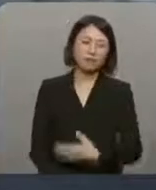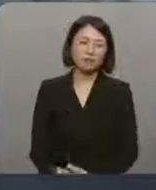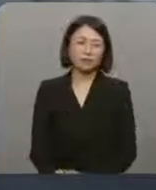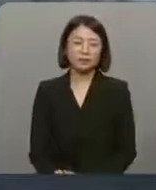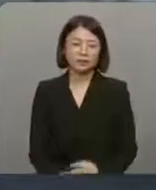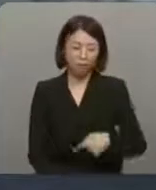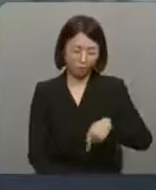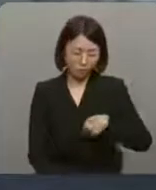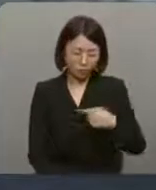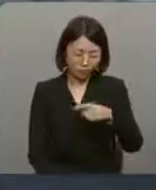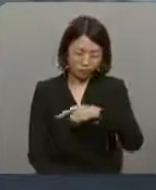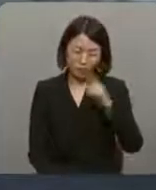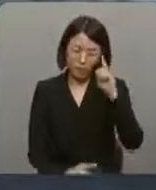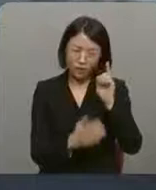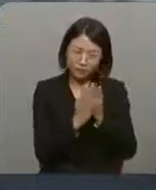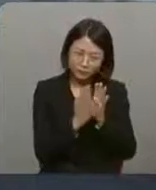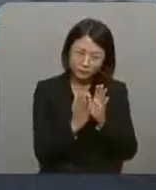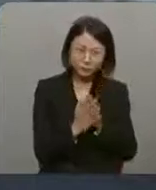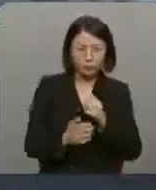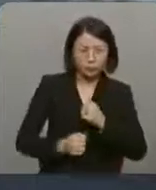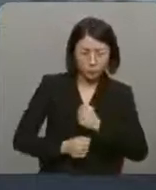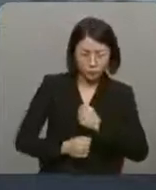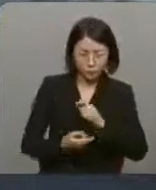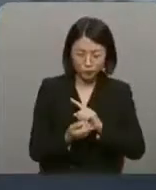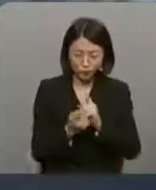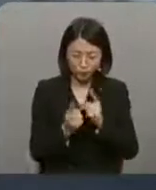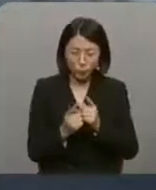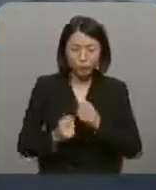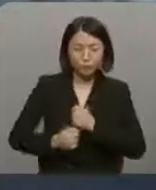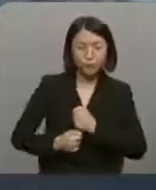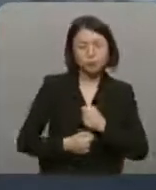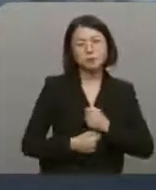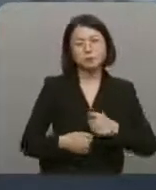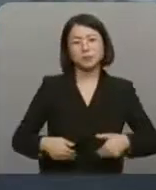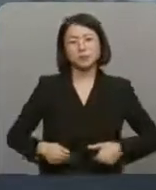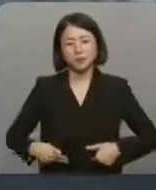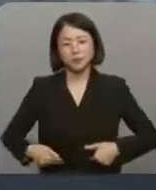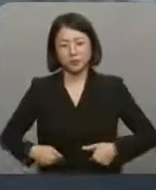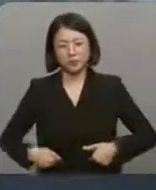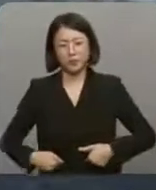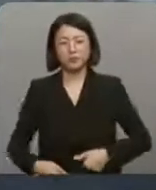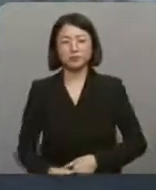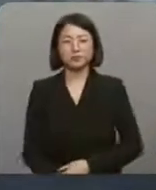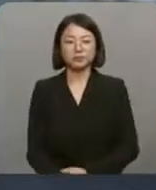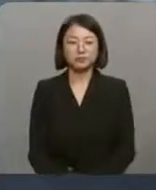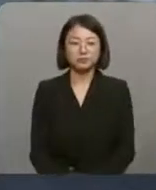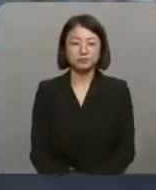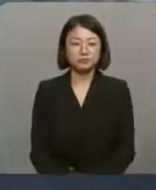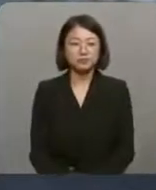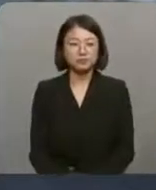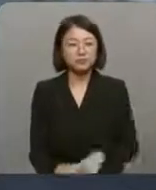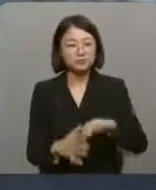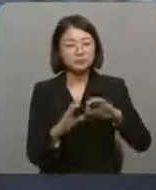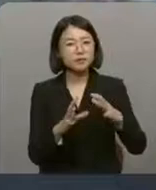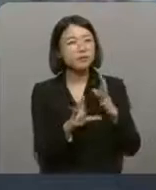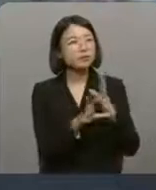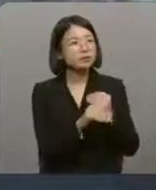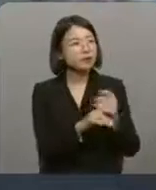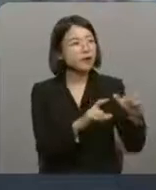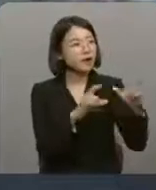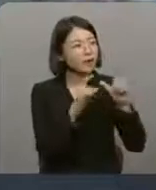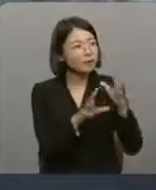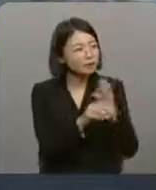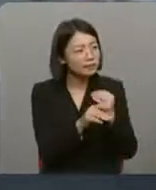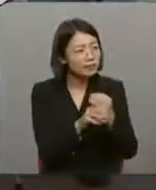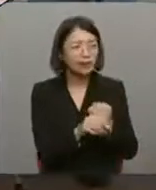그러니까 각자 본인들이 알아서 제일 그가 하고 조심을 해야 이 그렇게 만들어야지 언제까지 나라의 사행성